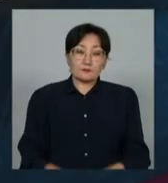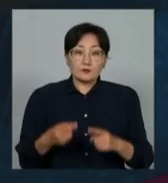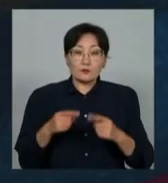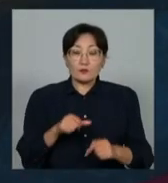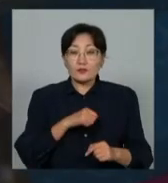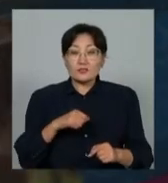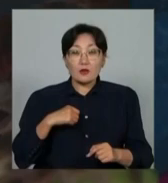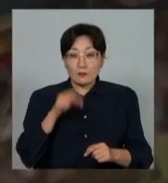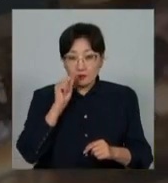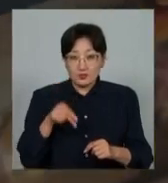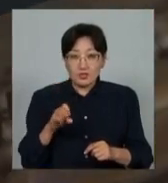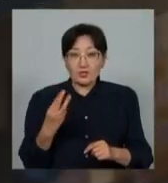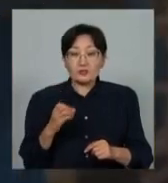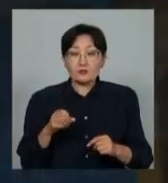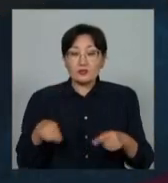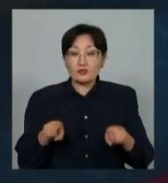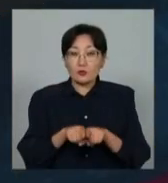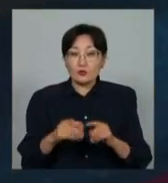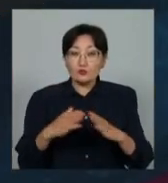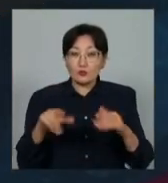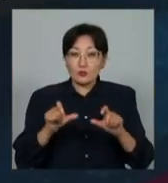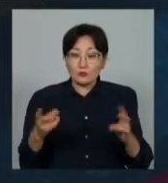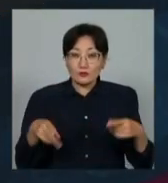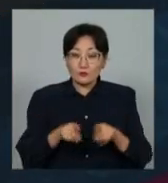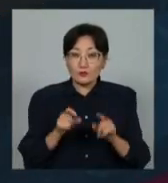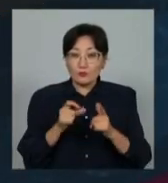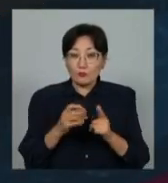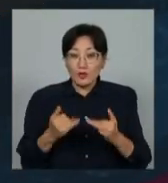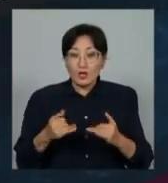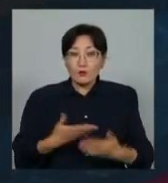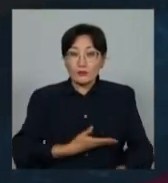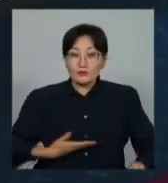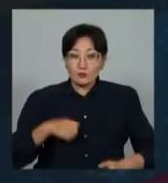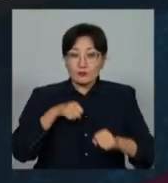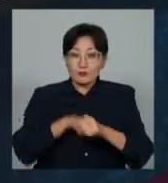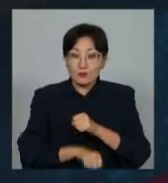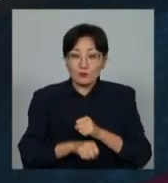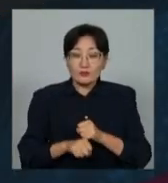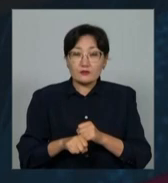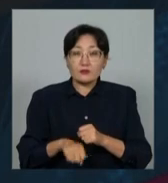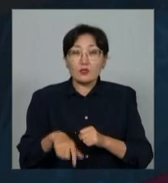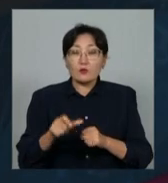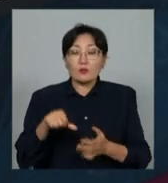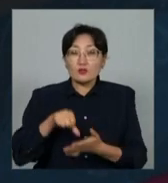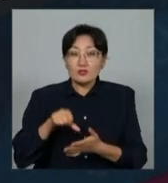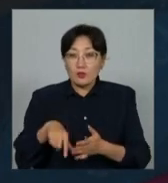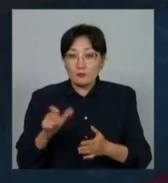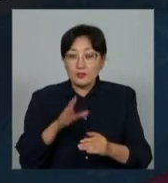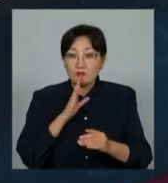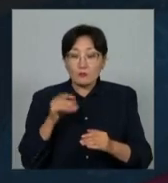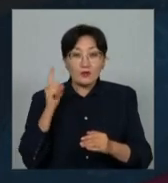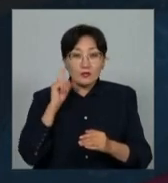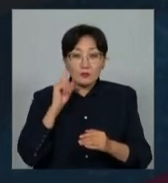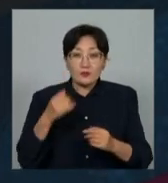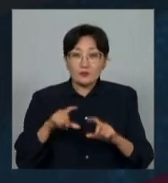Өзің кінәлісің, ашық киіндің, үйде отыру керек еді. Мұндай сөздерді бүгінде жыныстық зорлық-зомбылық құрбандары жиі естіп келеді. Осыған орай, Gender